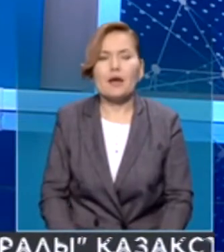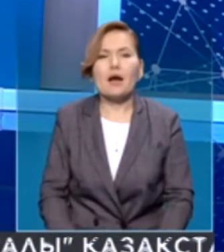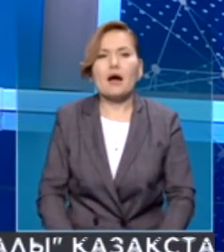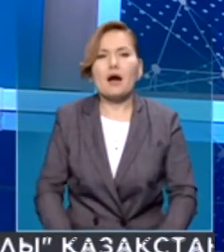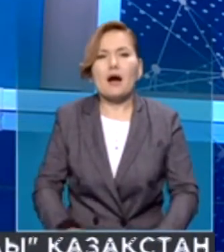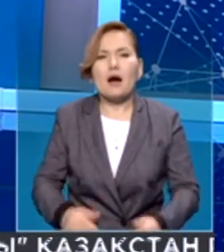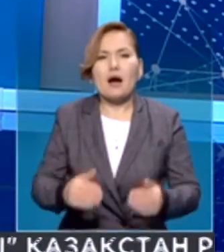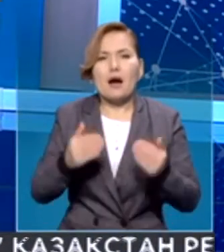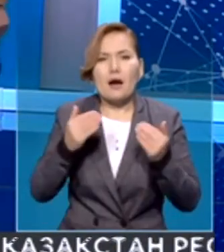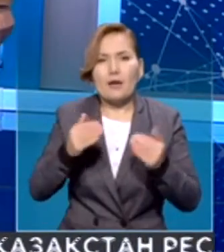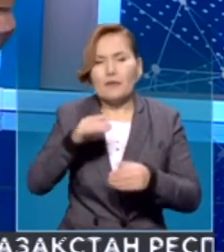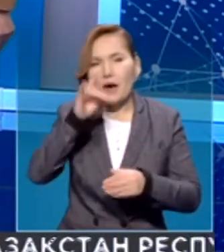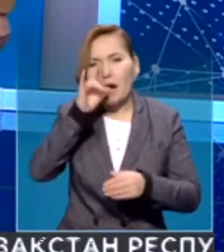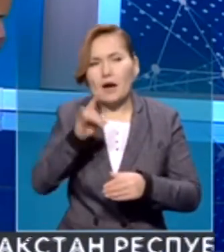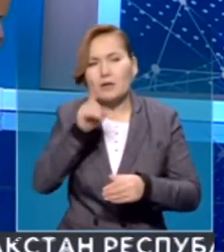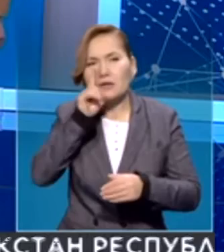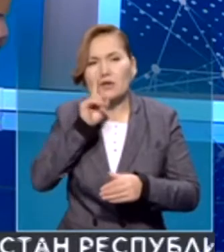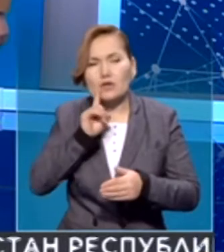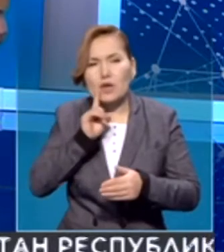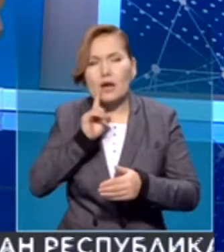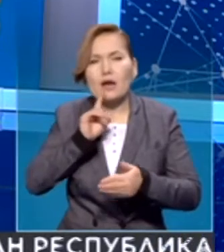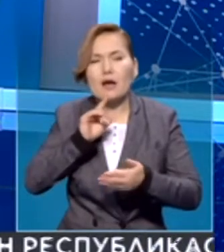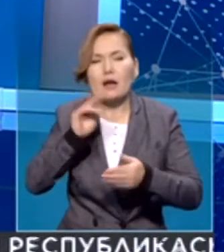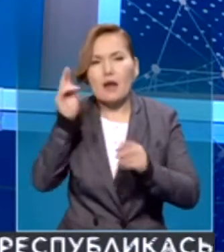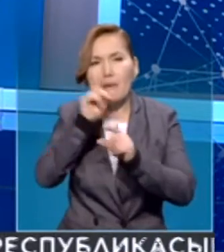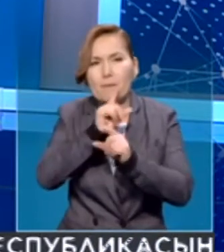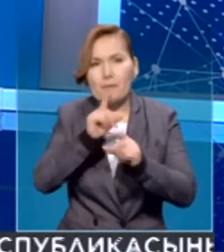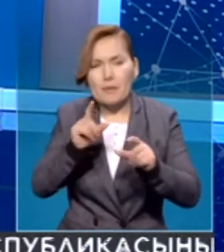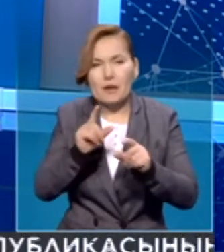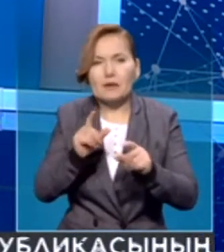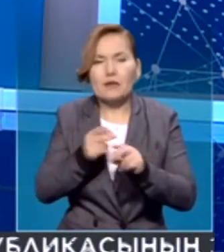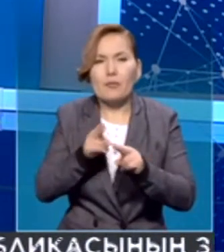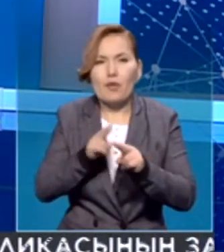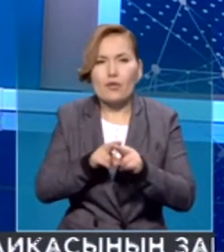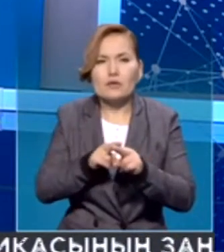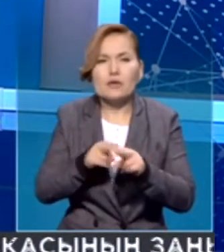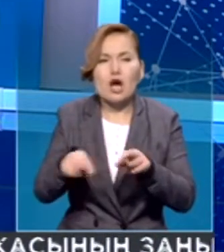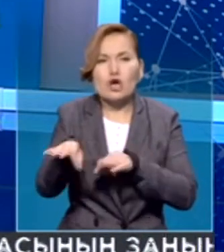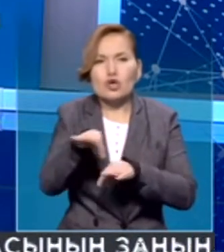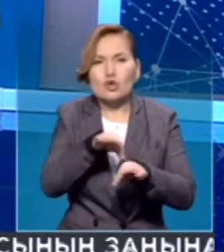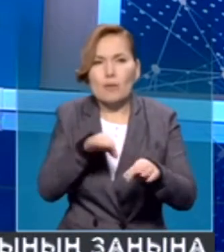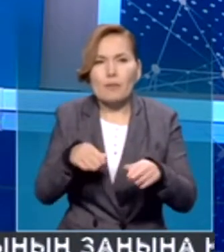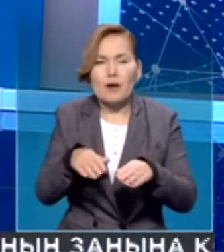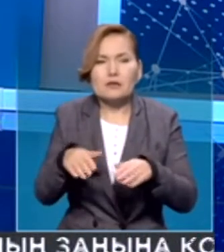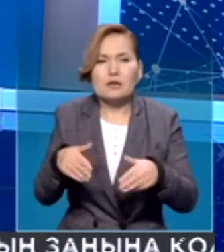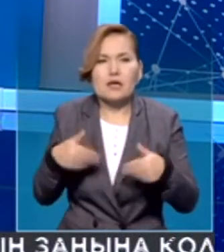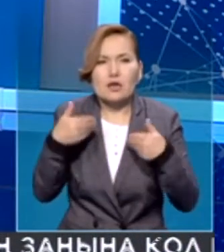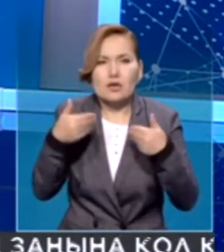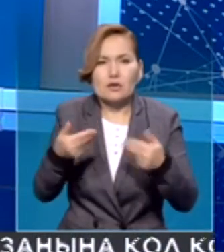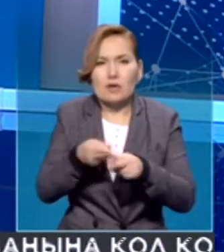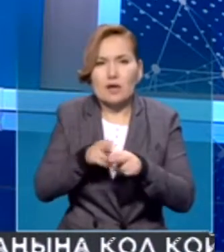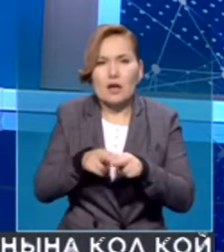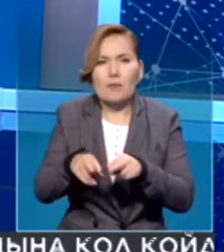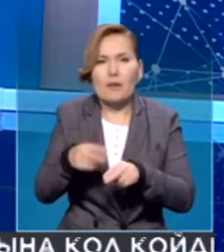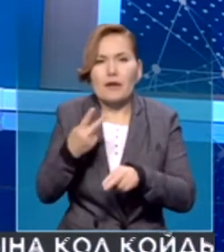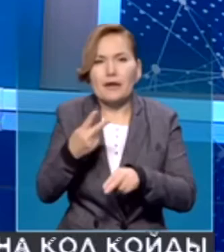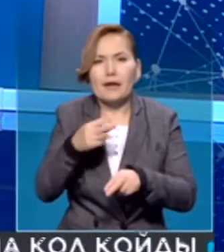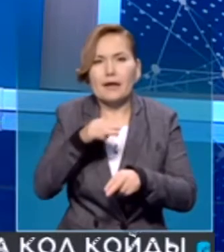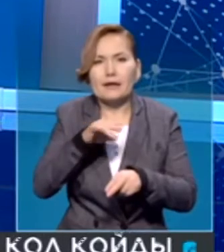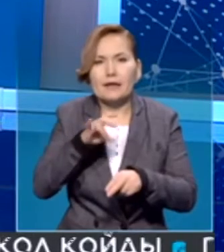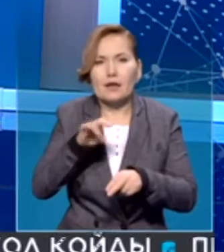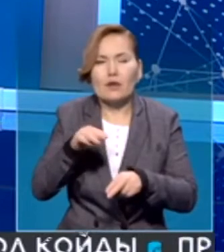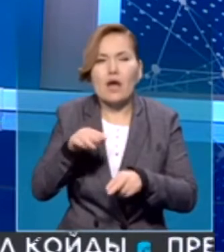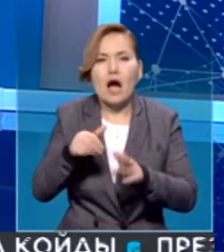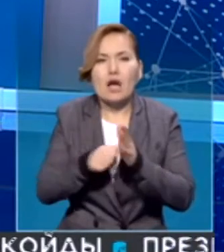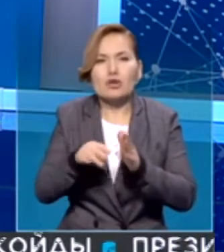Елде жайлы мектеп ұлттық жобасы қоғам талқысына ұсынылды. Білім беру саласындағы пилоттық жобаны іске асыруға 2 триллион